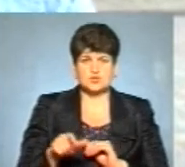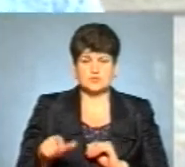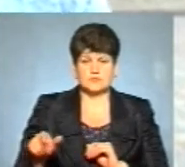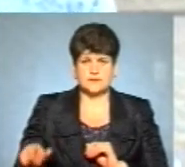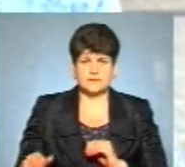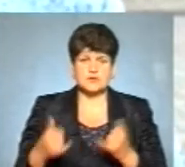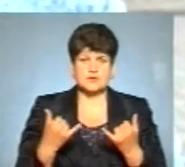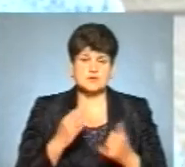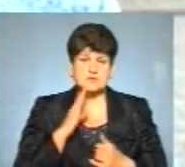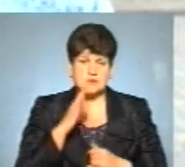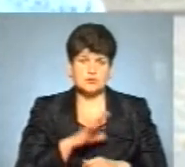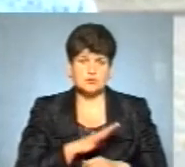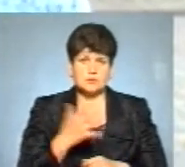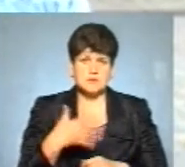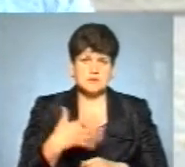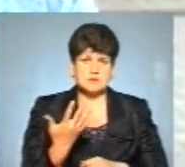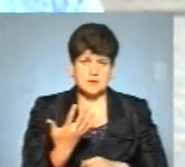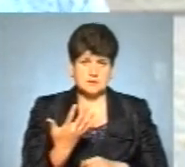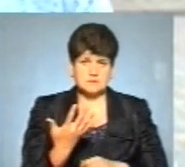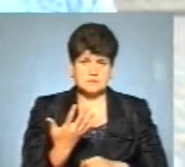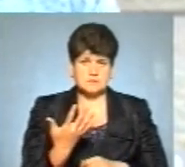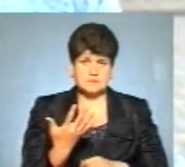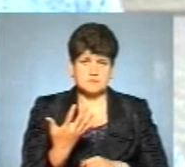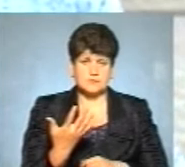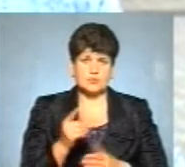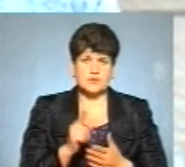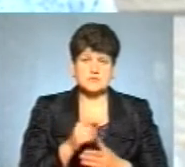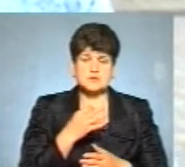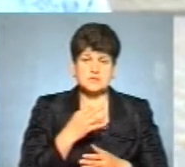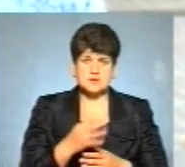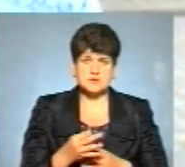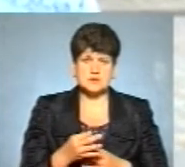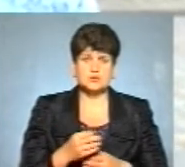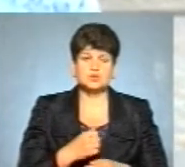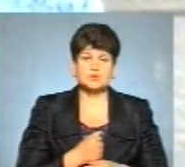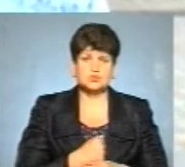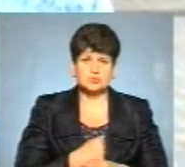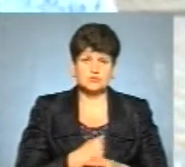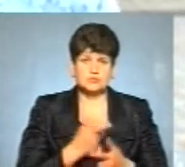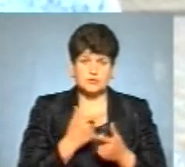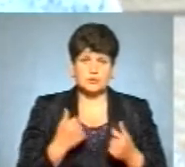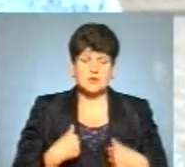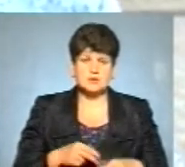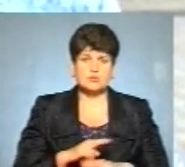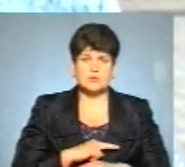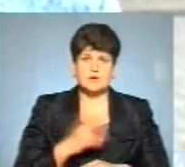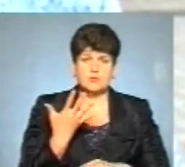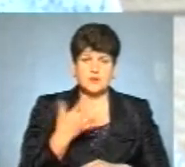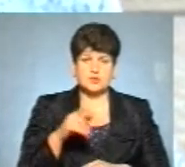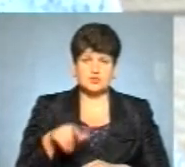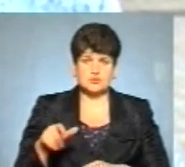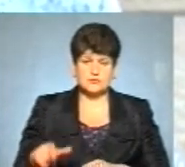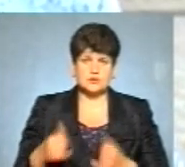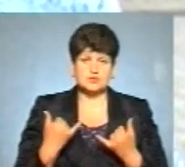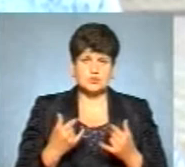Якщо на сьогодні ранку у нас було 55, повинен сказати таку сумну вістку, що за вихідні у нас померло 5 чоловік.